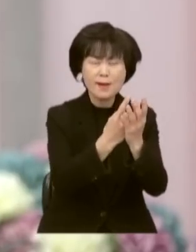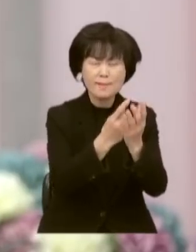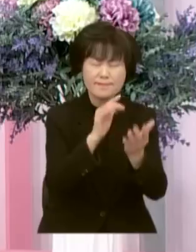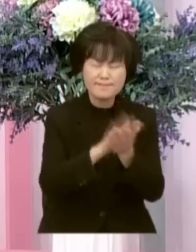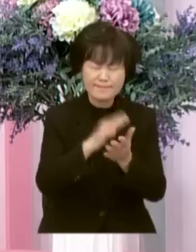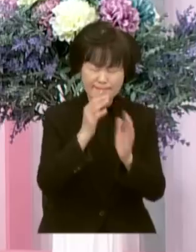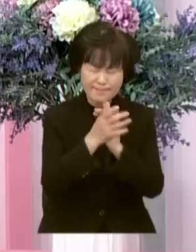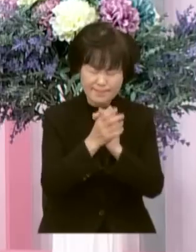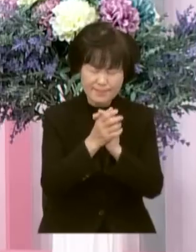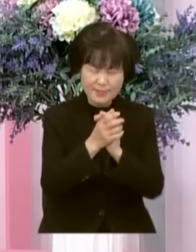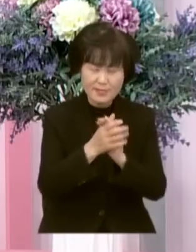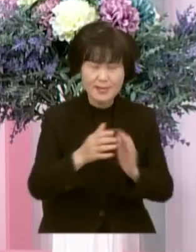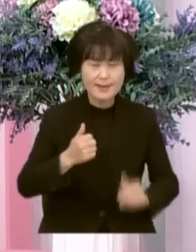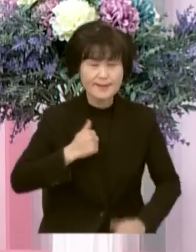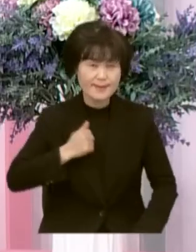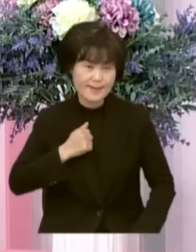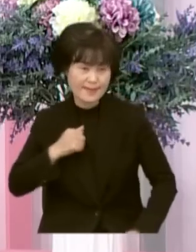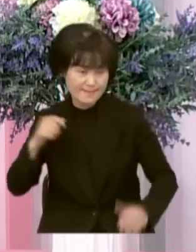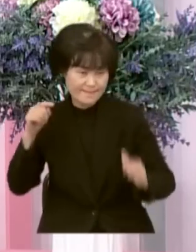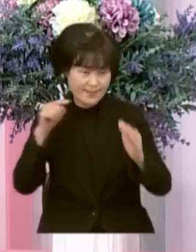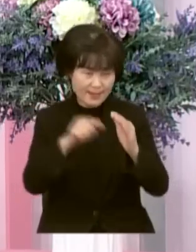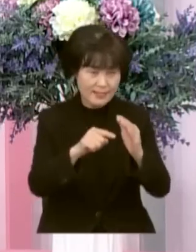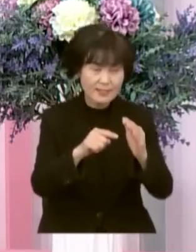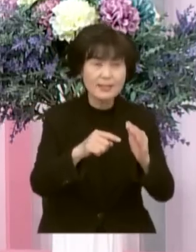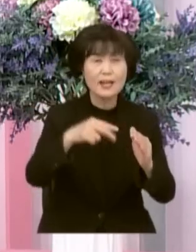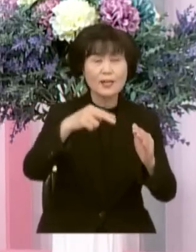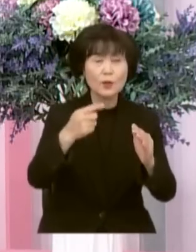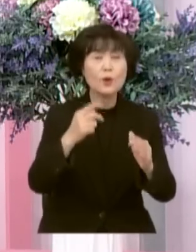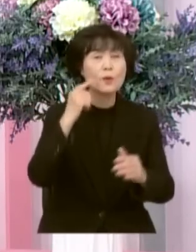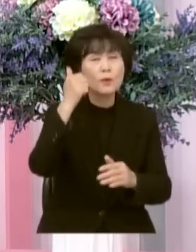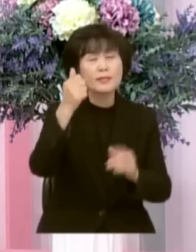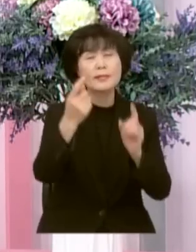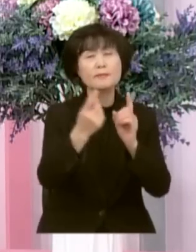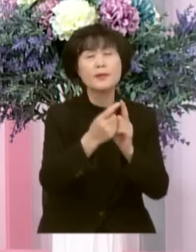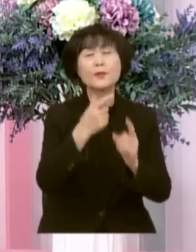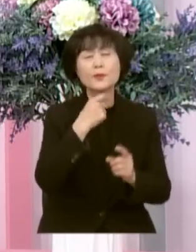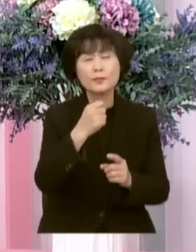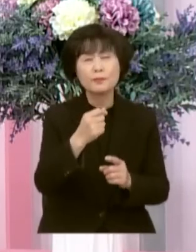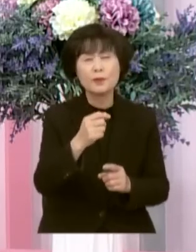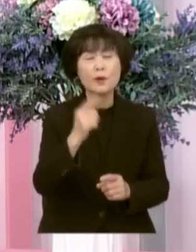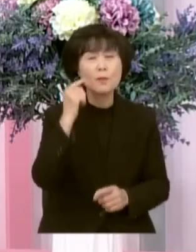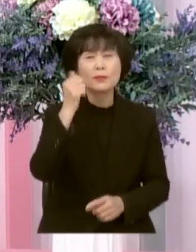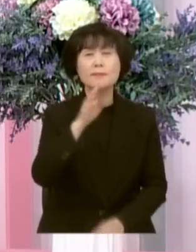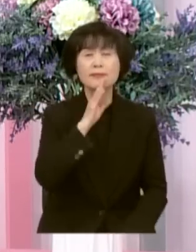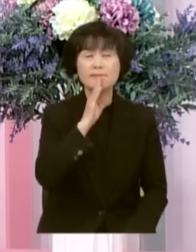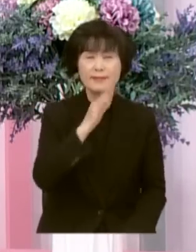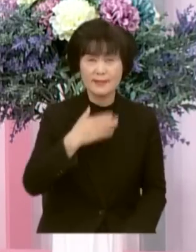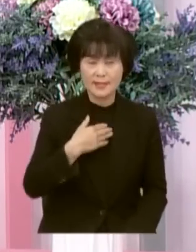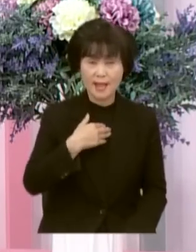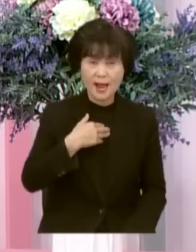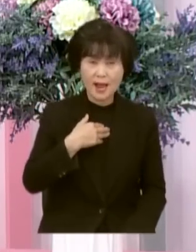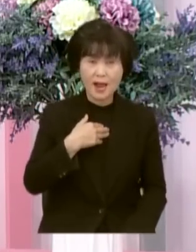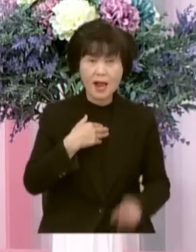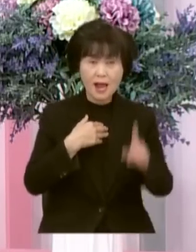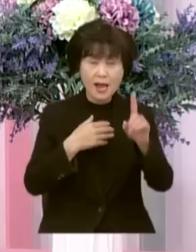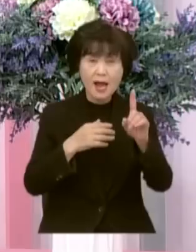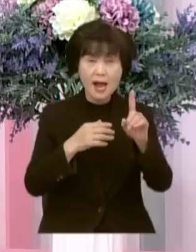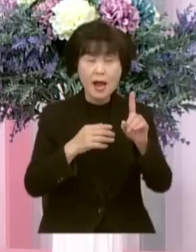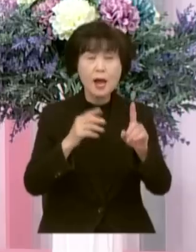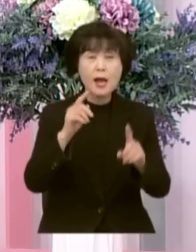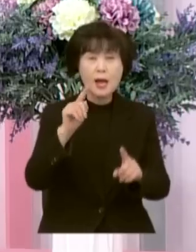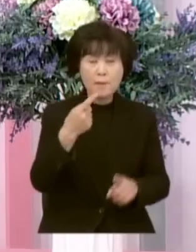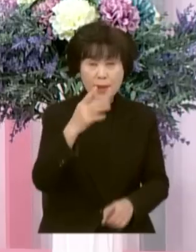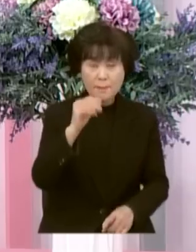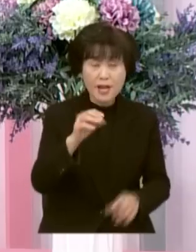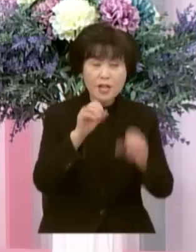제가 캐나다라도 찾아가서 그분을 꼭 만나고 목사님 진짜 맞아요 그거. 저요 그 1인